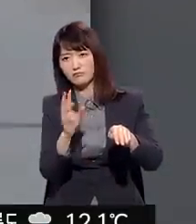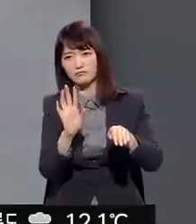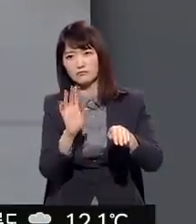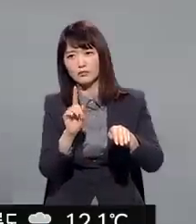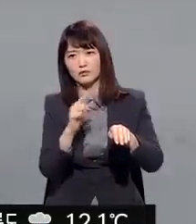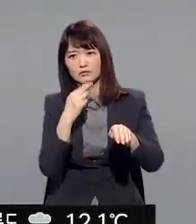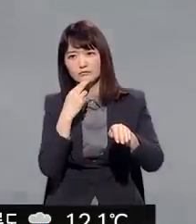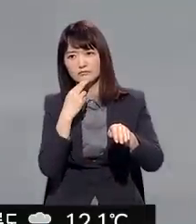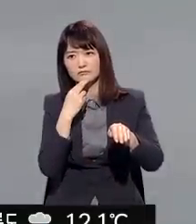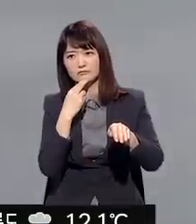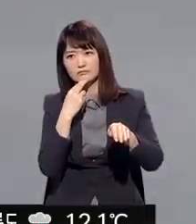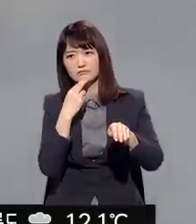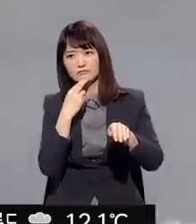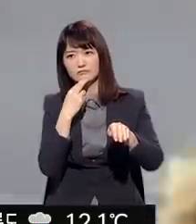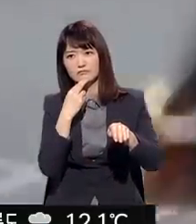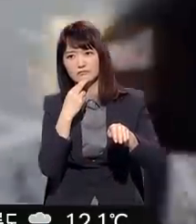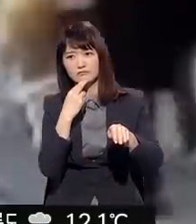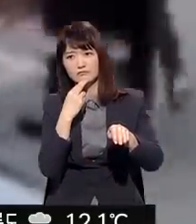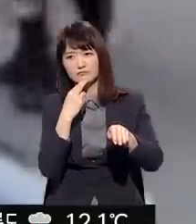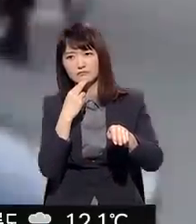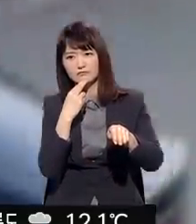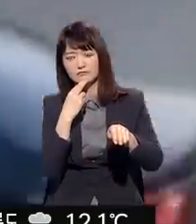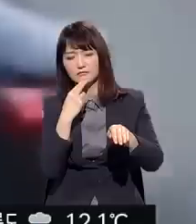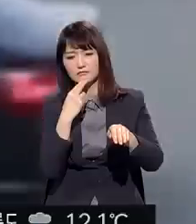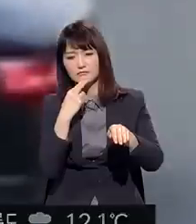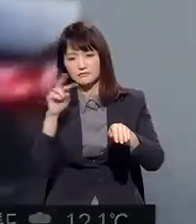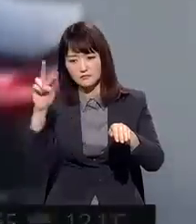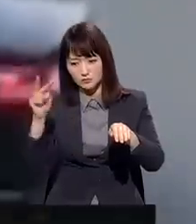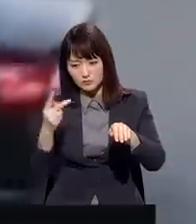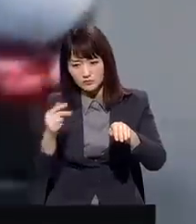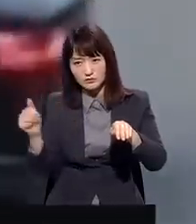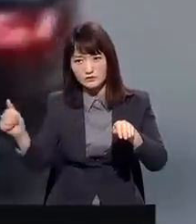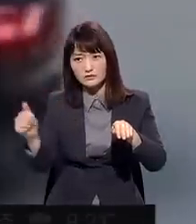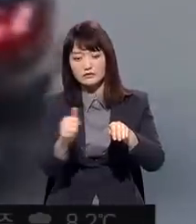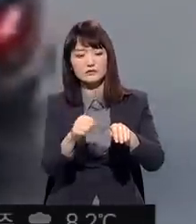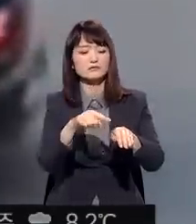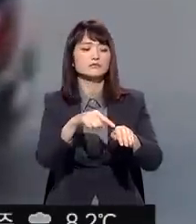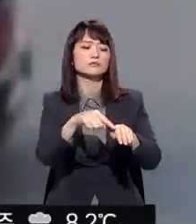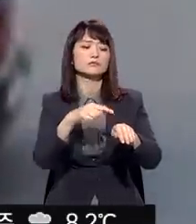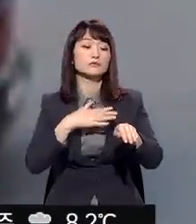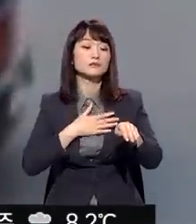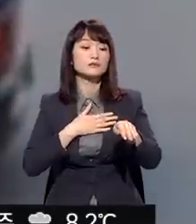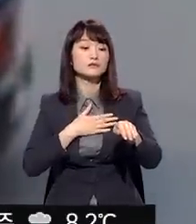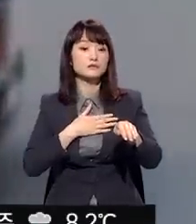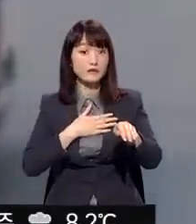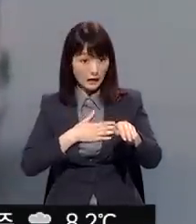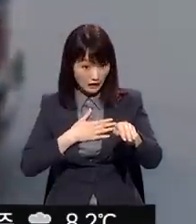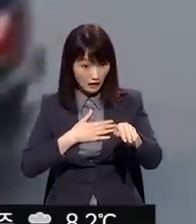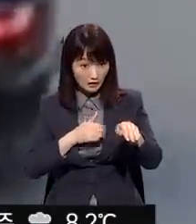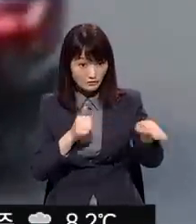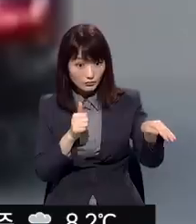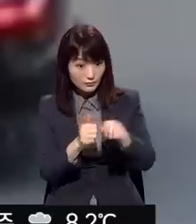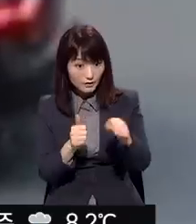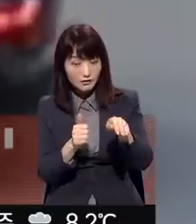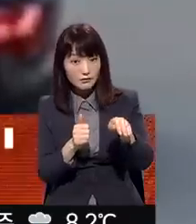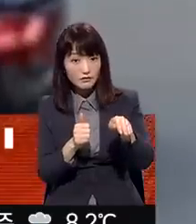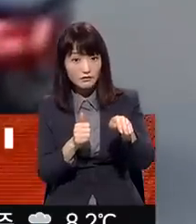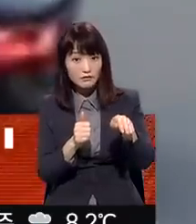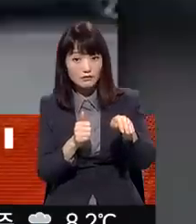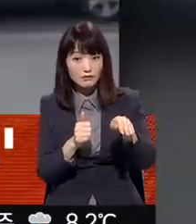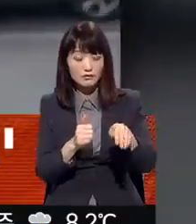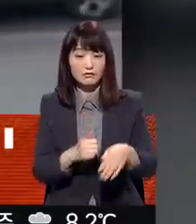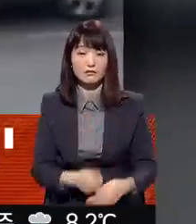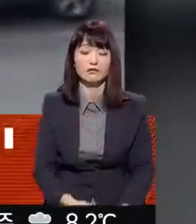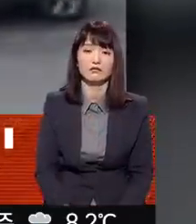눈길도 안 주네. 그러니까 또다시 자, 백도를 합니다. 가더니 저기요. 저 방금 저 쳤어요. 합니다.